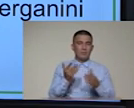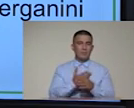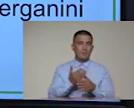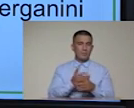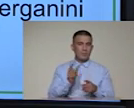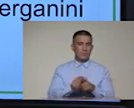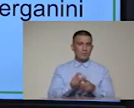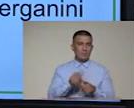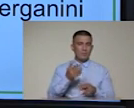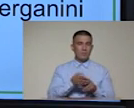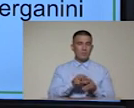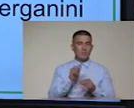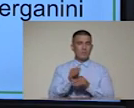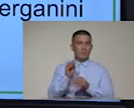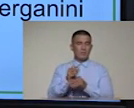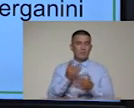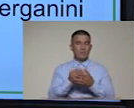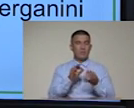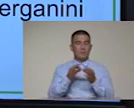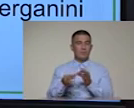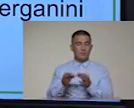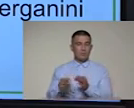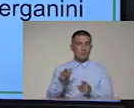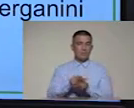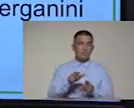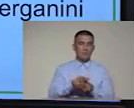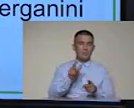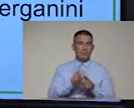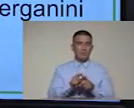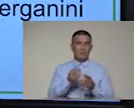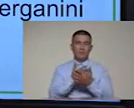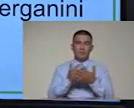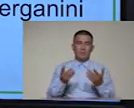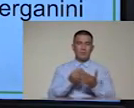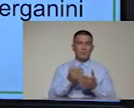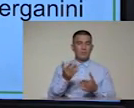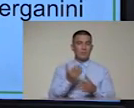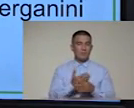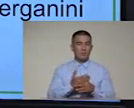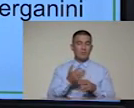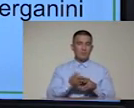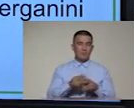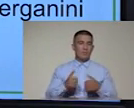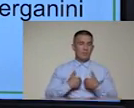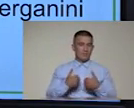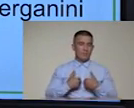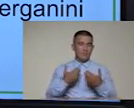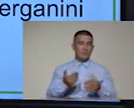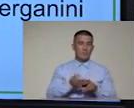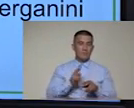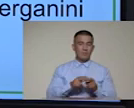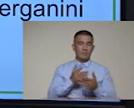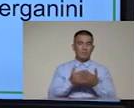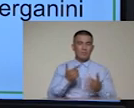ya'ni ko'makchi, bog'lovchi va yuklamalar bilan almashtirishga harakat qiling. Gap